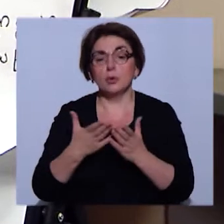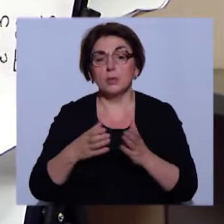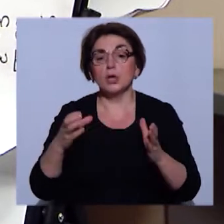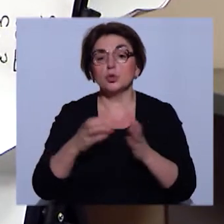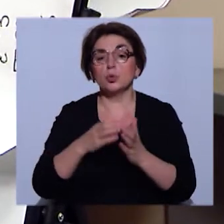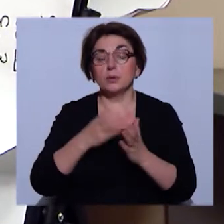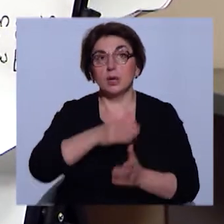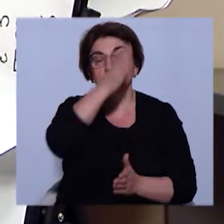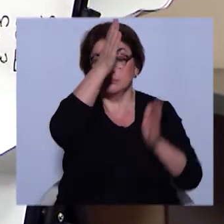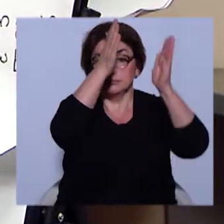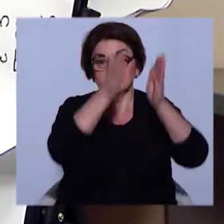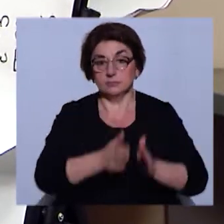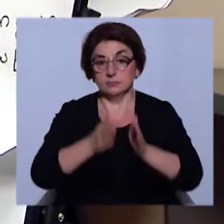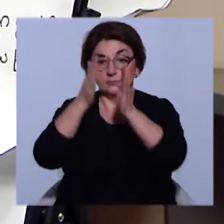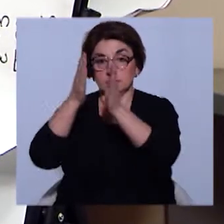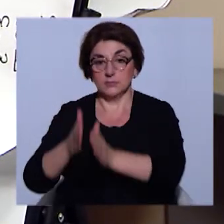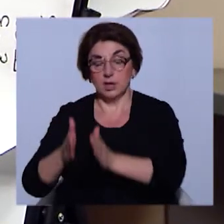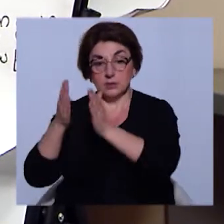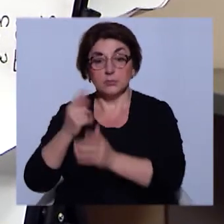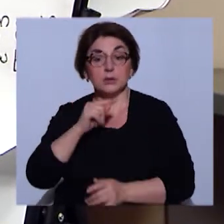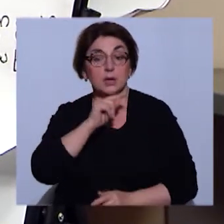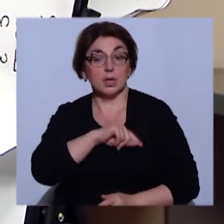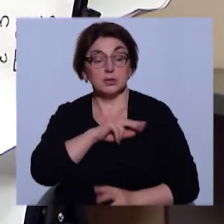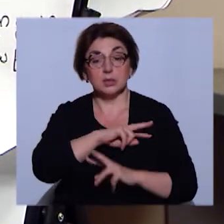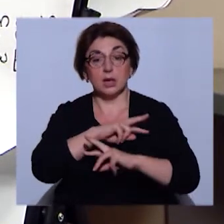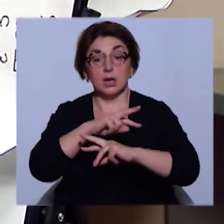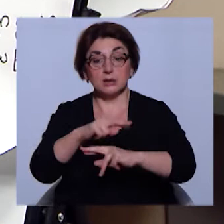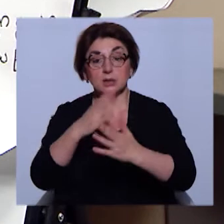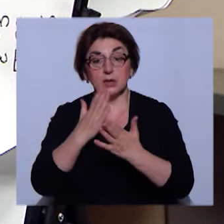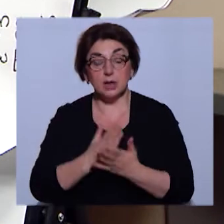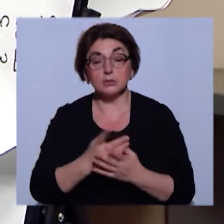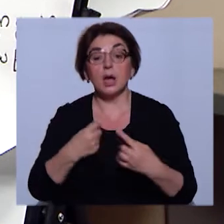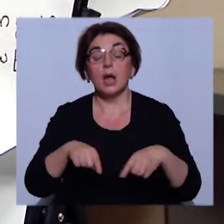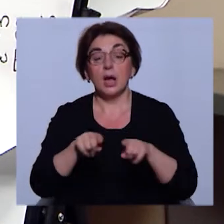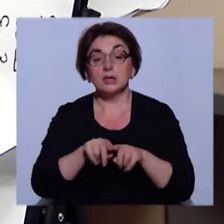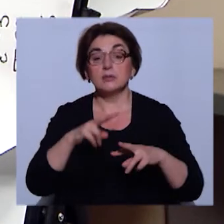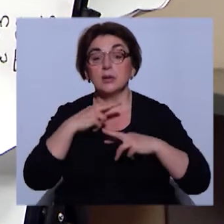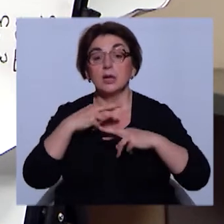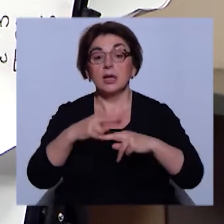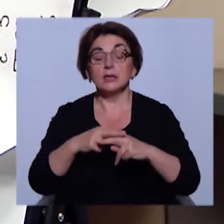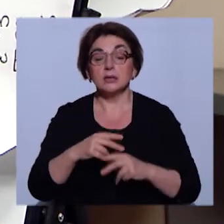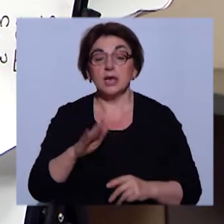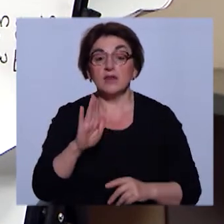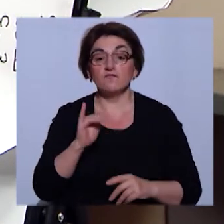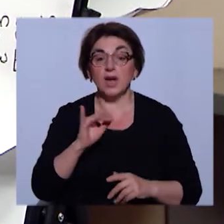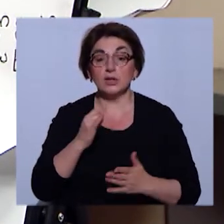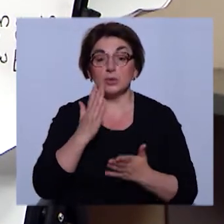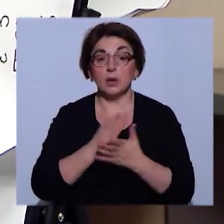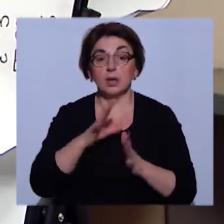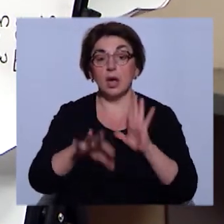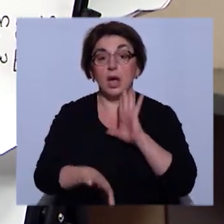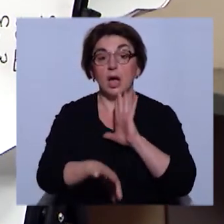მწკრივი, რომელშიც მოთავსებულ ელემენტებს მსგავსი თვისებები აქვთ და ასევე მსგავსი ვალენტობითაც ხასიათდებიან. მე